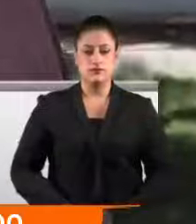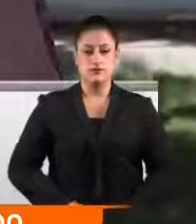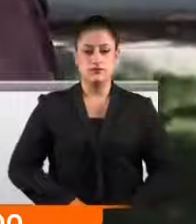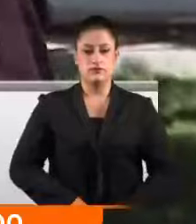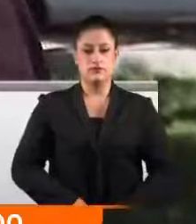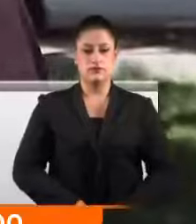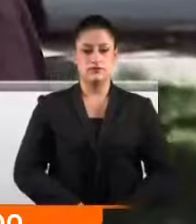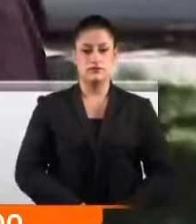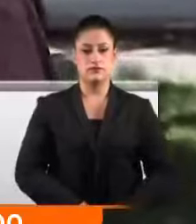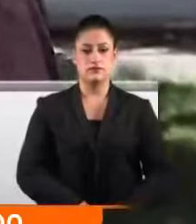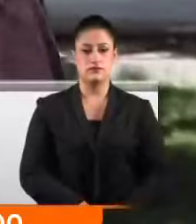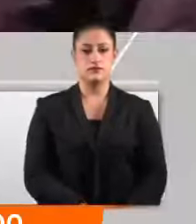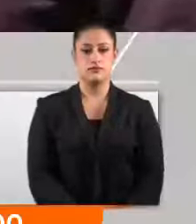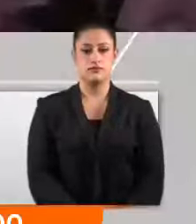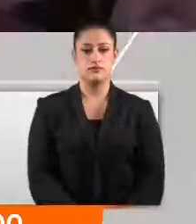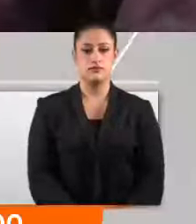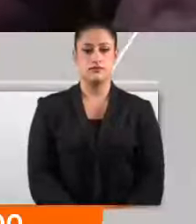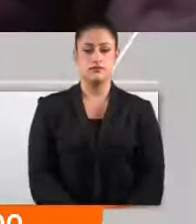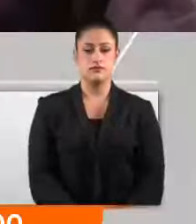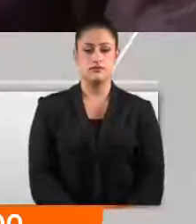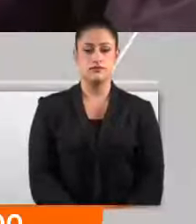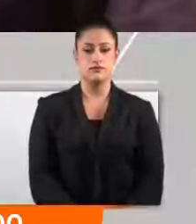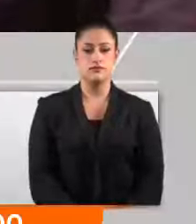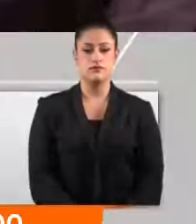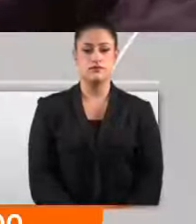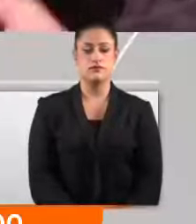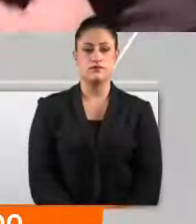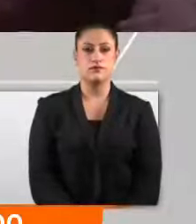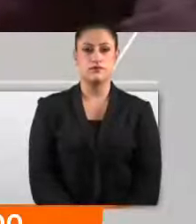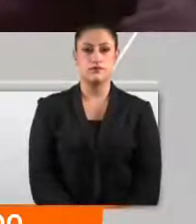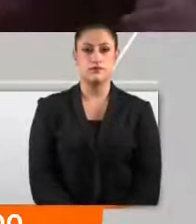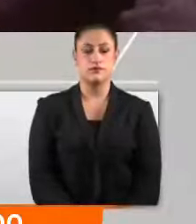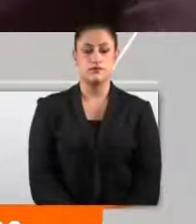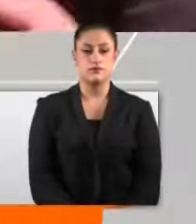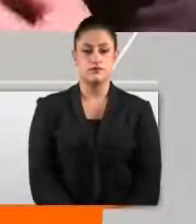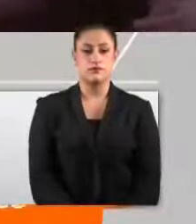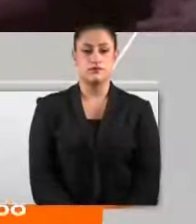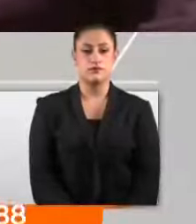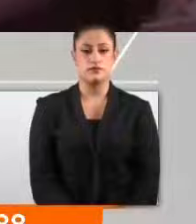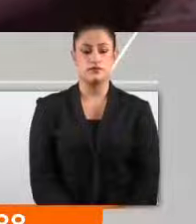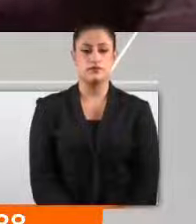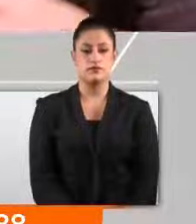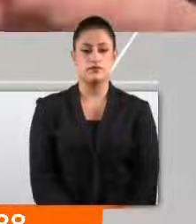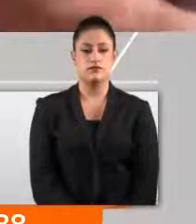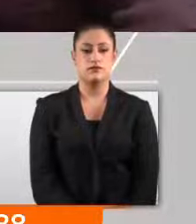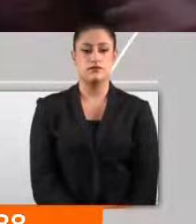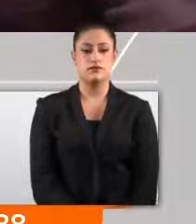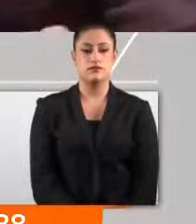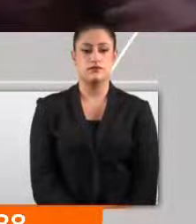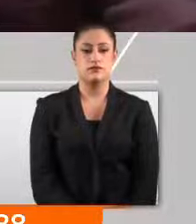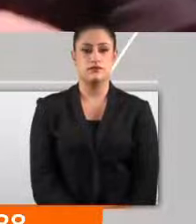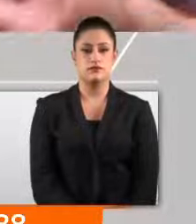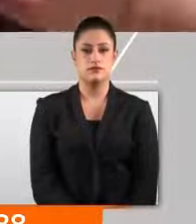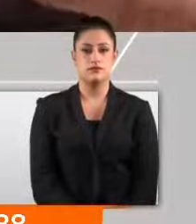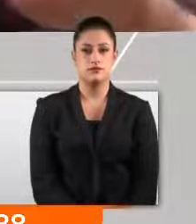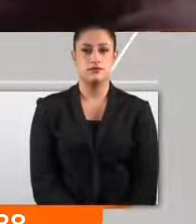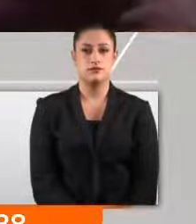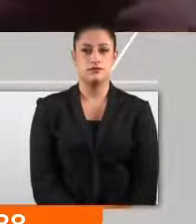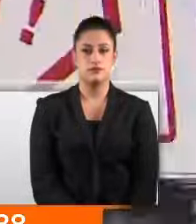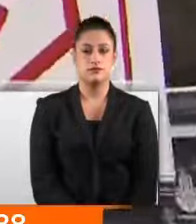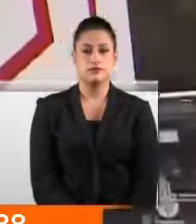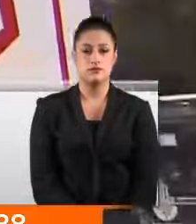Önünüzü görüp de bir adım atamıyorsunuz. Valla artık bu süresiz nafaka olayının bitmesi için yalvarıyoruz. Ne olur bir